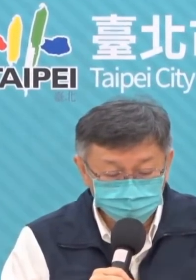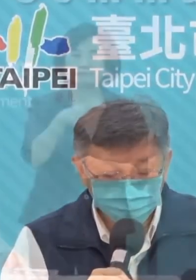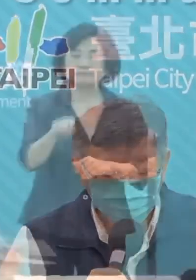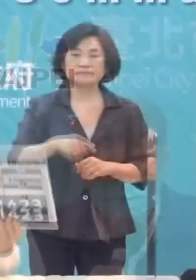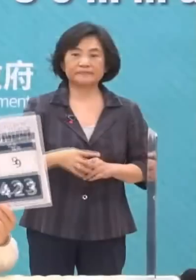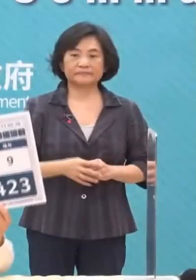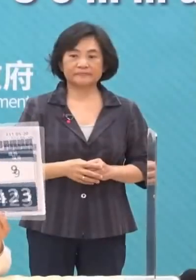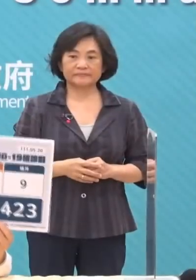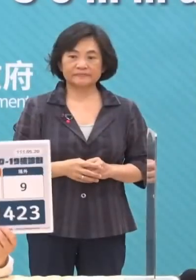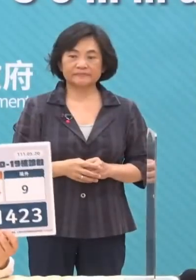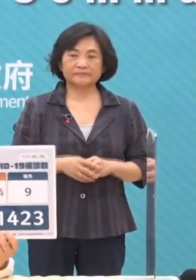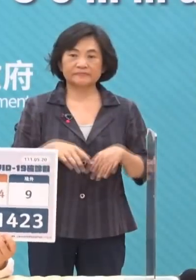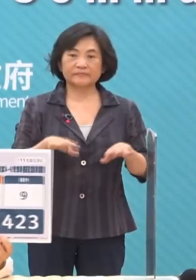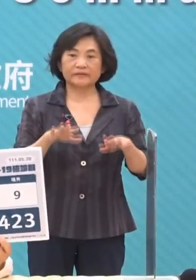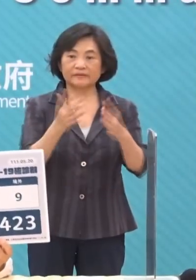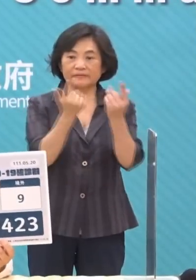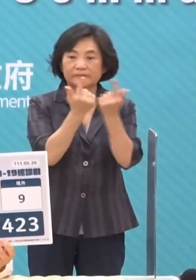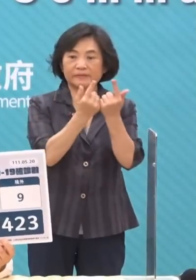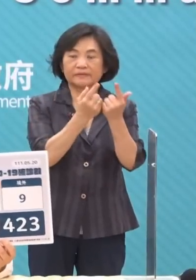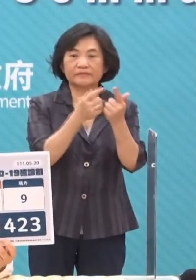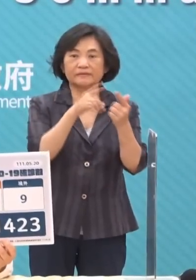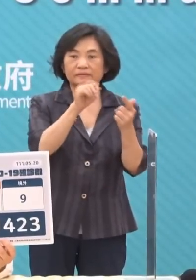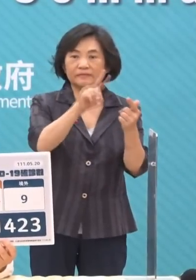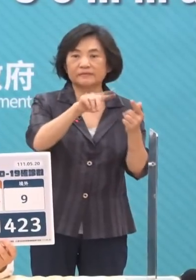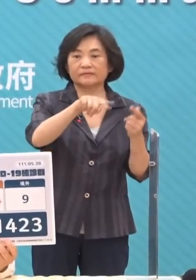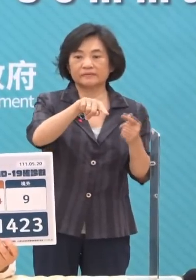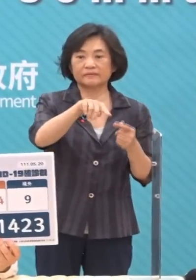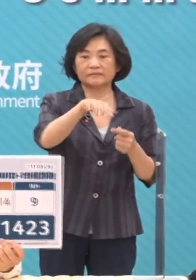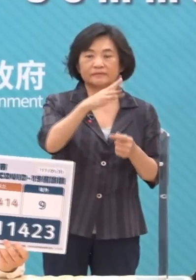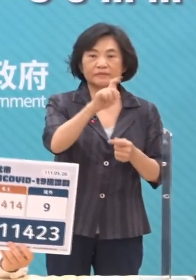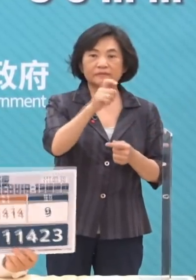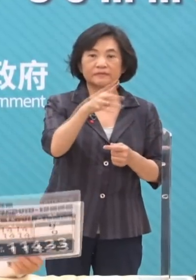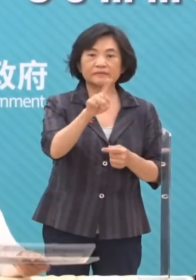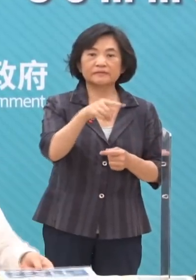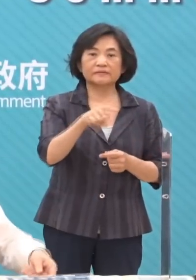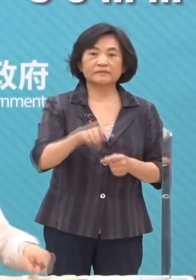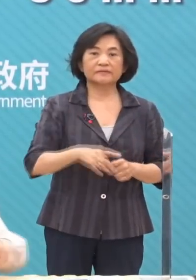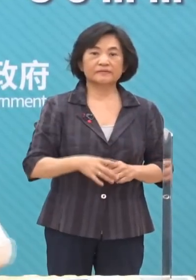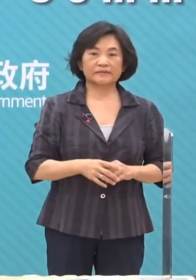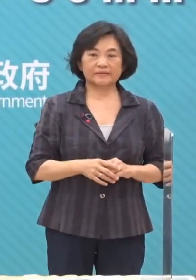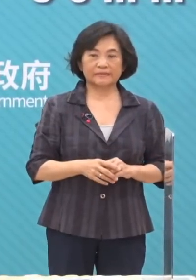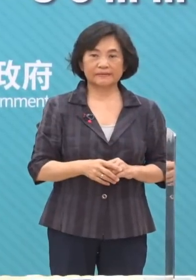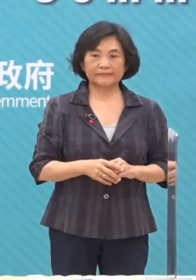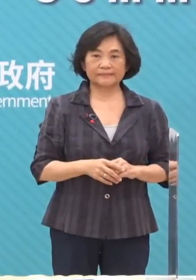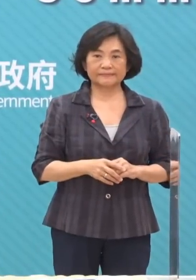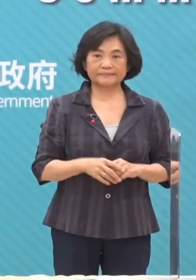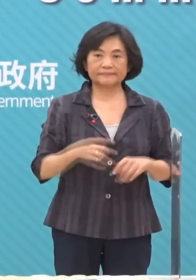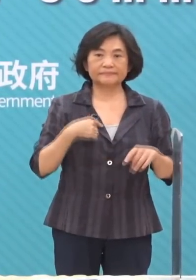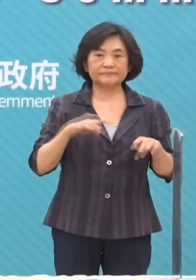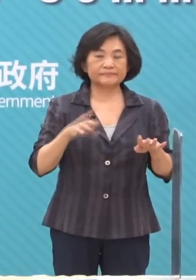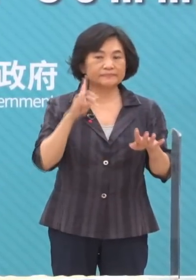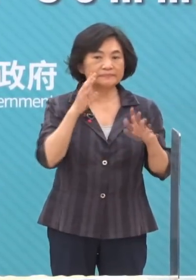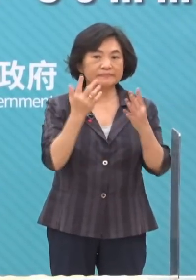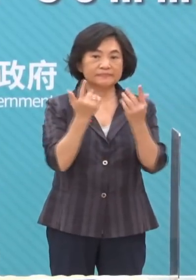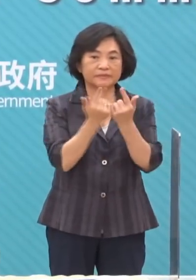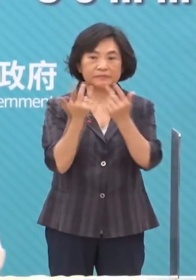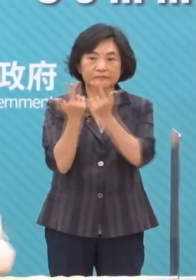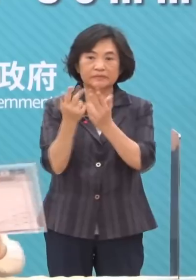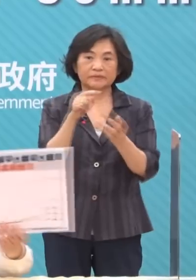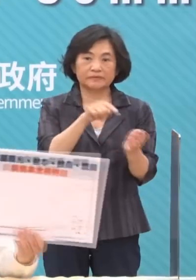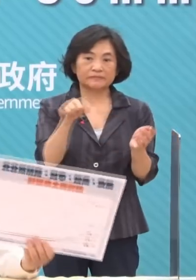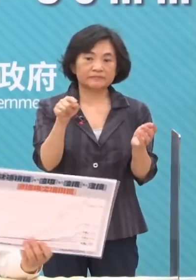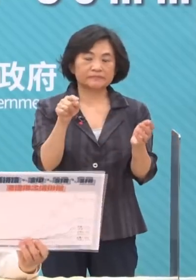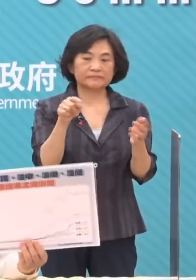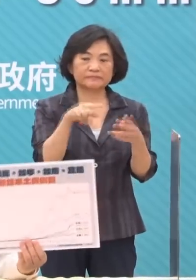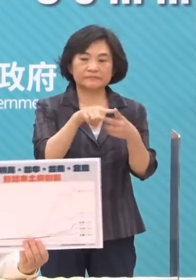85,720嘛，那台北市占11,414。如果我们把台北跟双北如果把